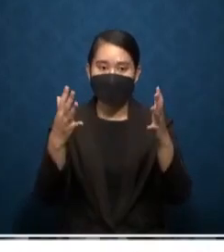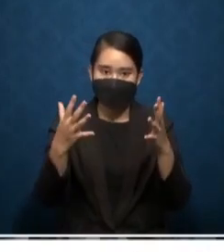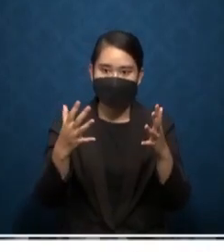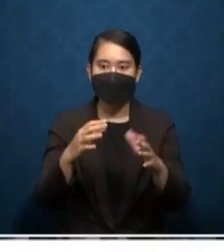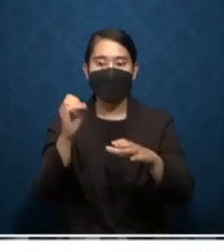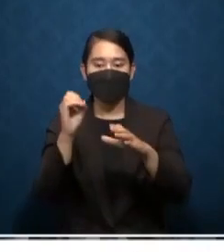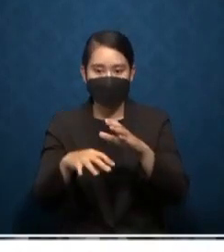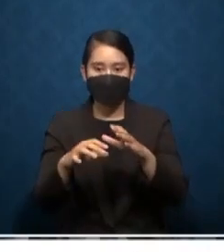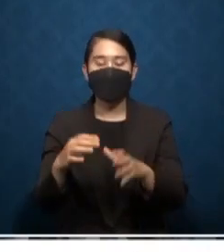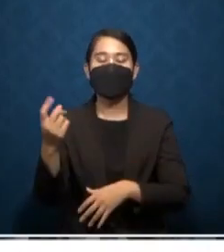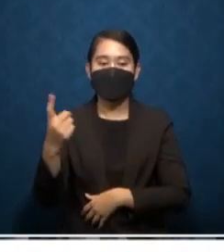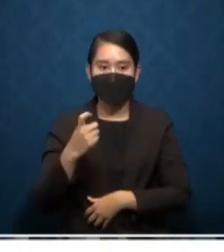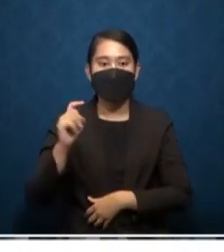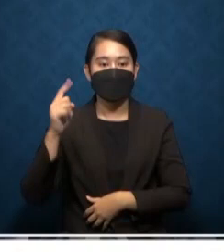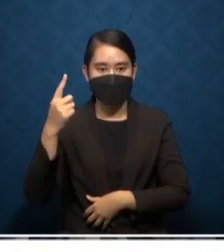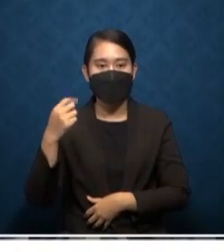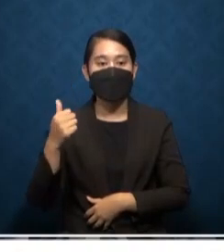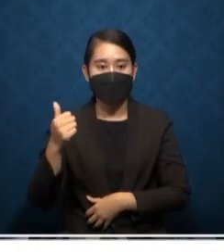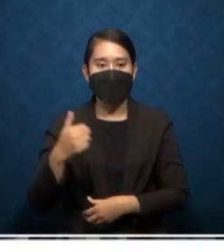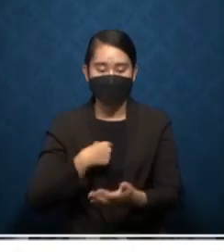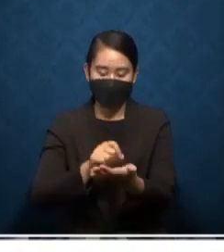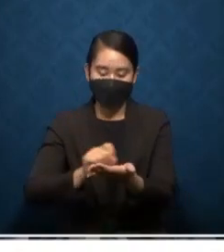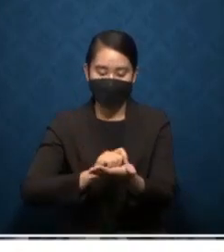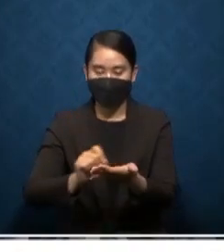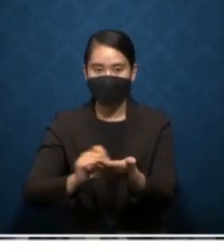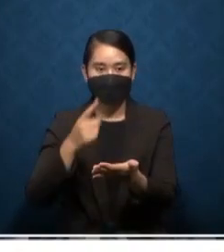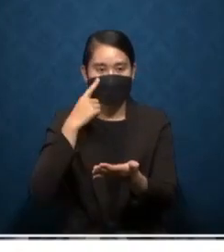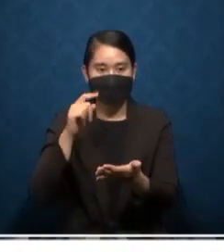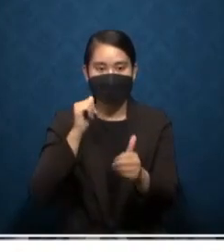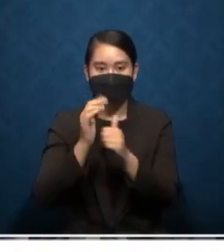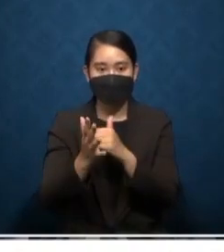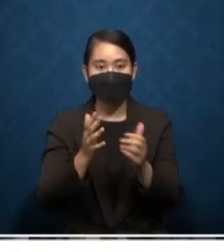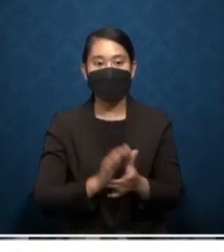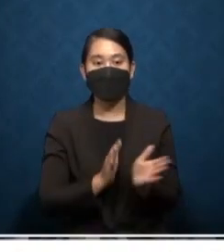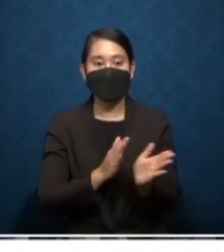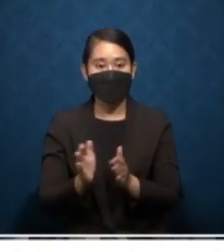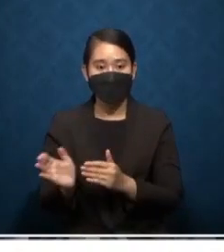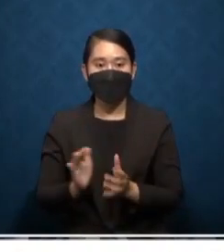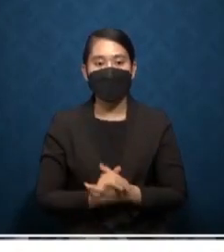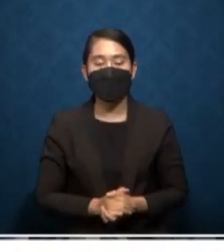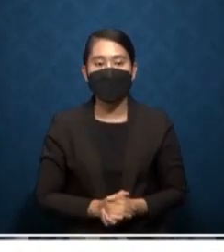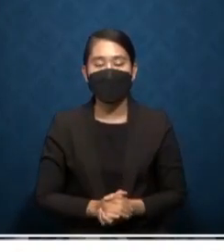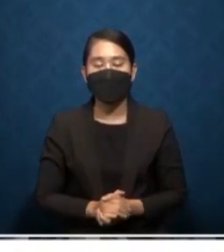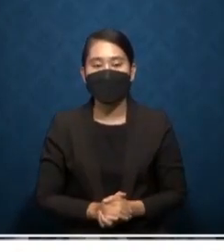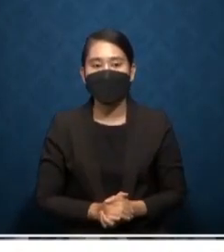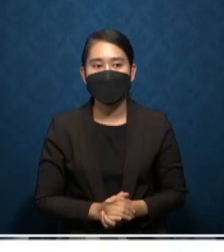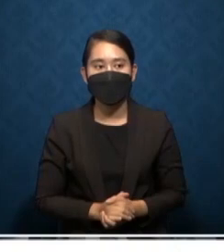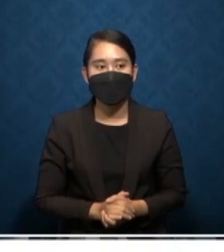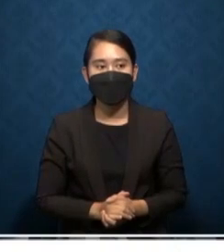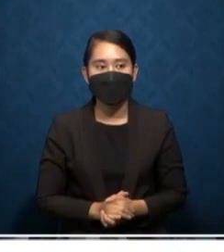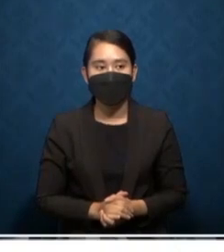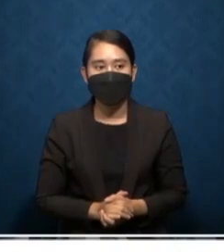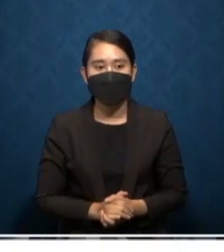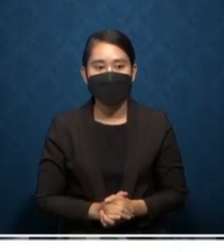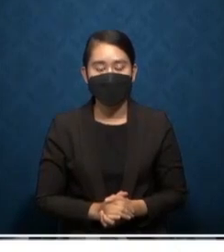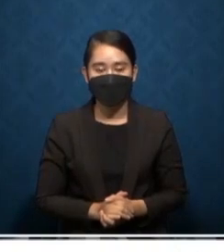ซ้ใหผมอกทีกแล้วกันเพรว่าผมจดไม่ทันเดิมที่เดียวก่อนที่ผมเข้ามาเป็นรัฐ